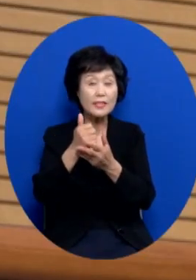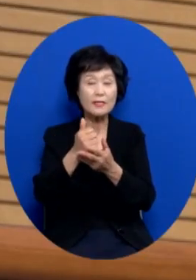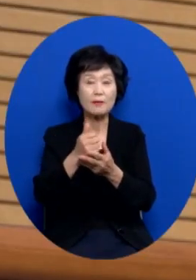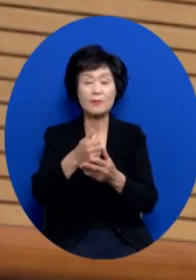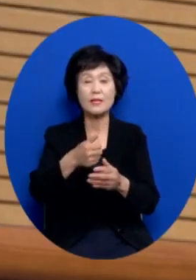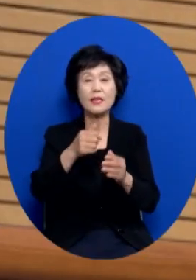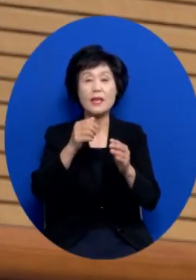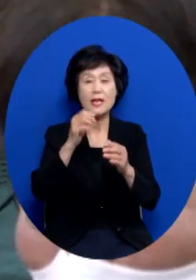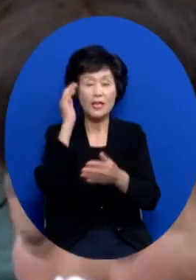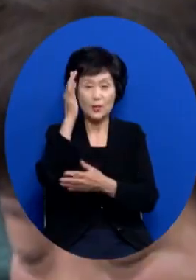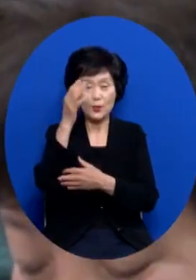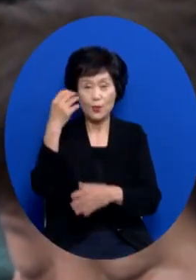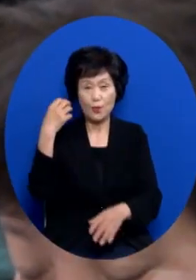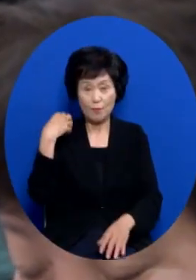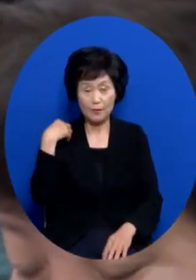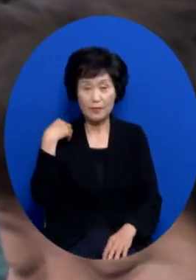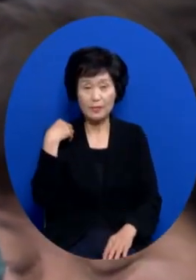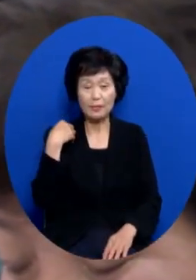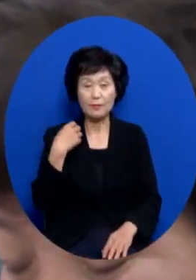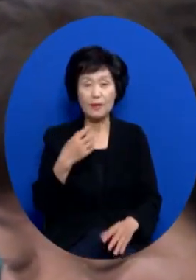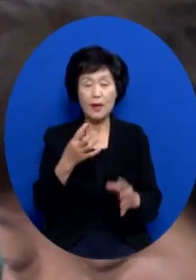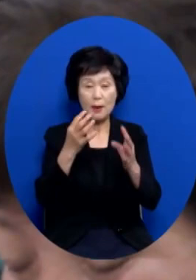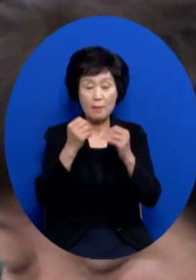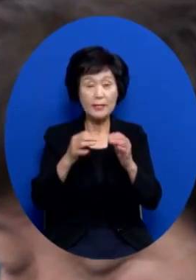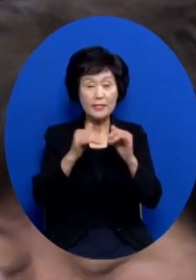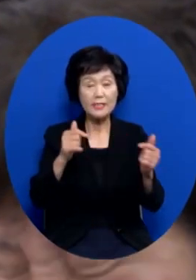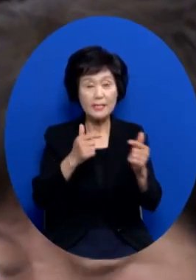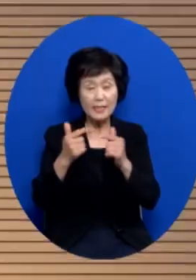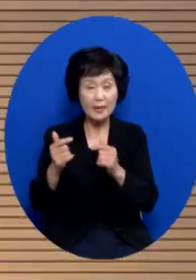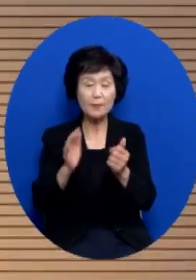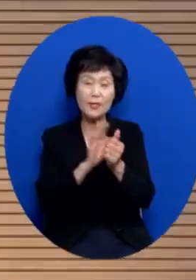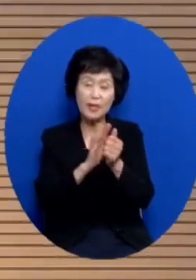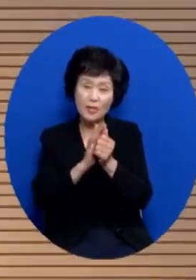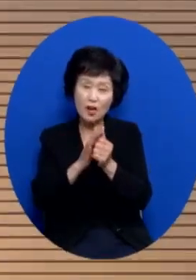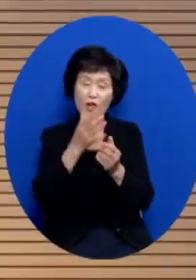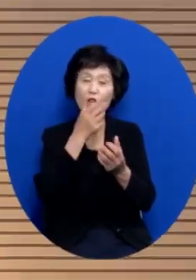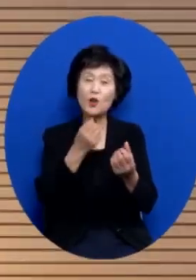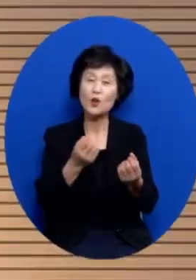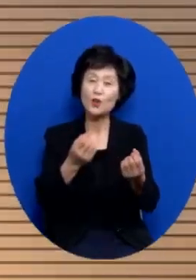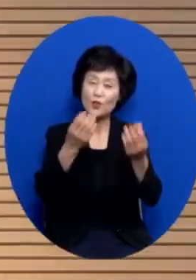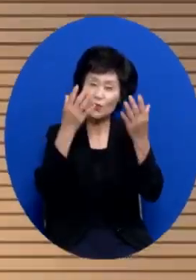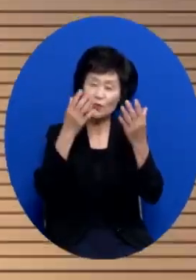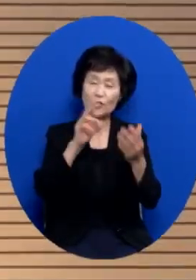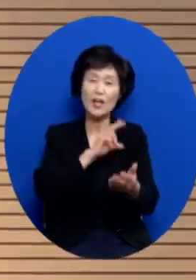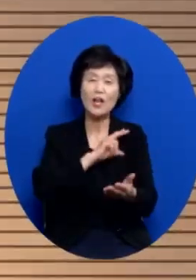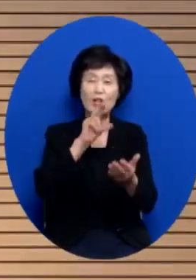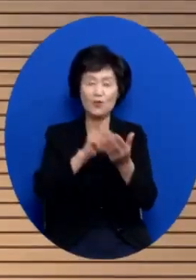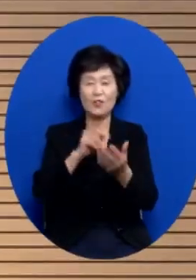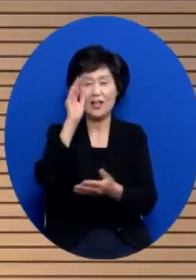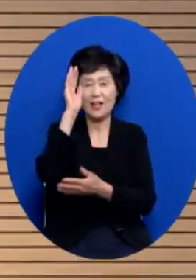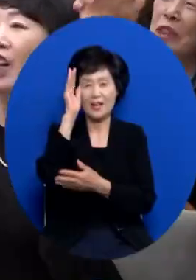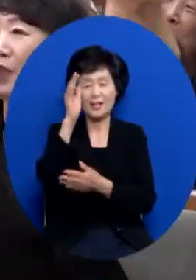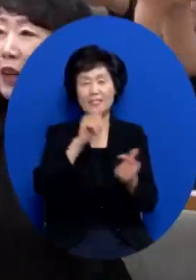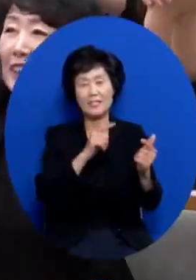설교를 전했으며 교계 인사들의 격려사와 축사, 선교비 전달식과 주제 강연 등이 이어졌습니다.